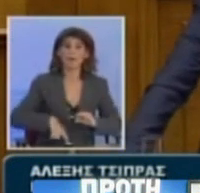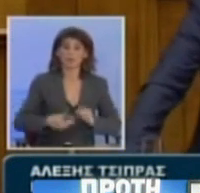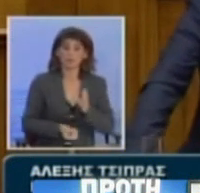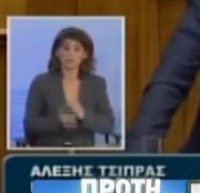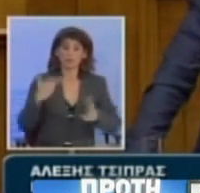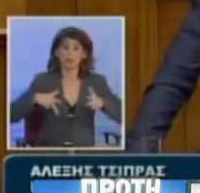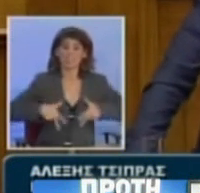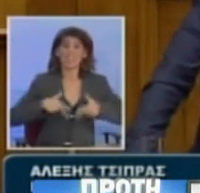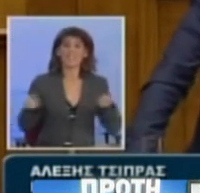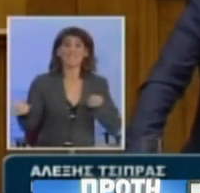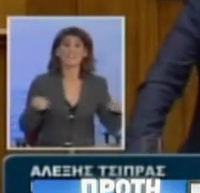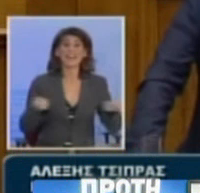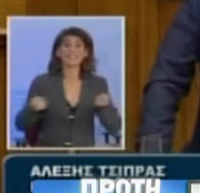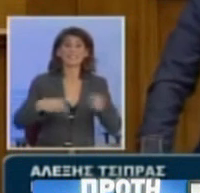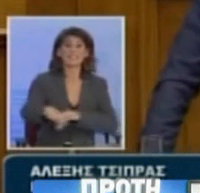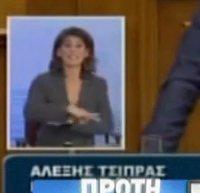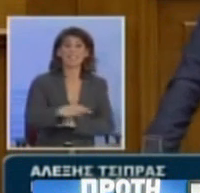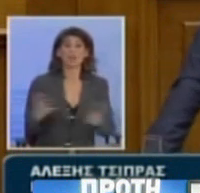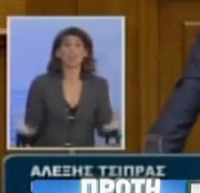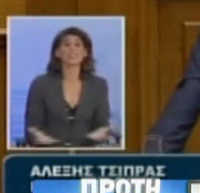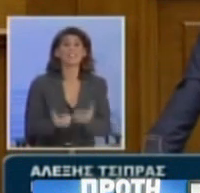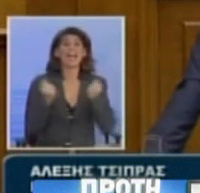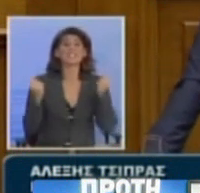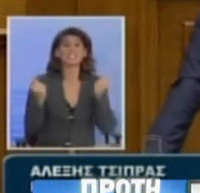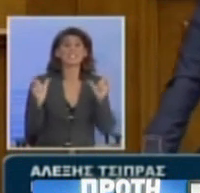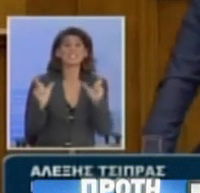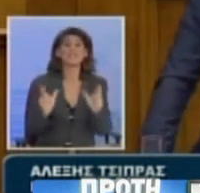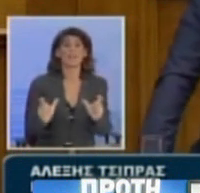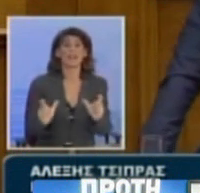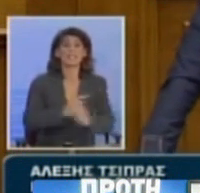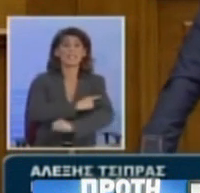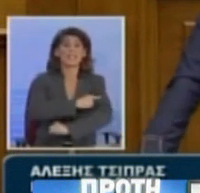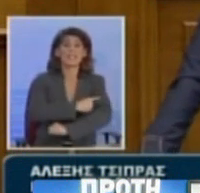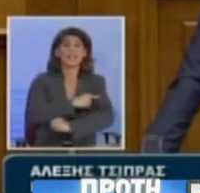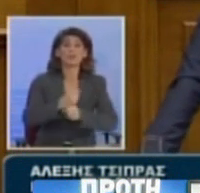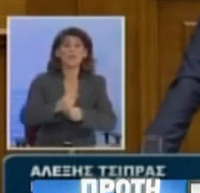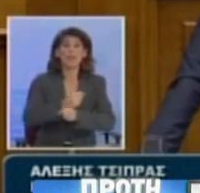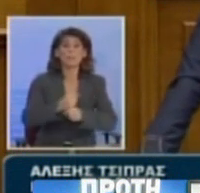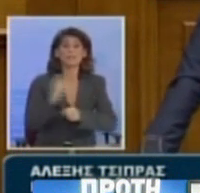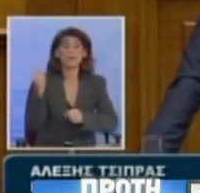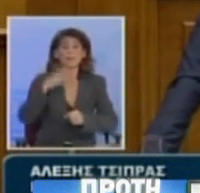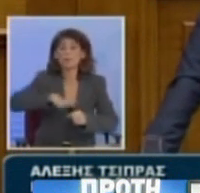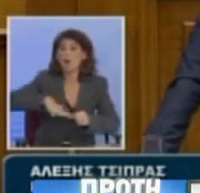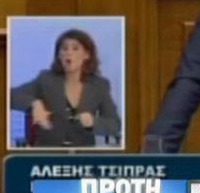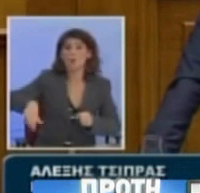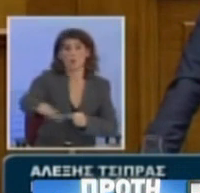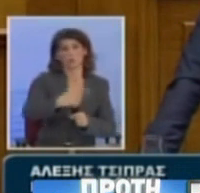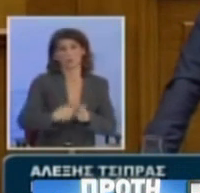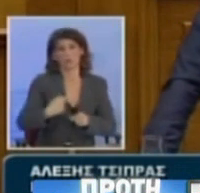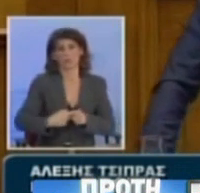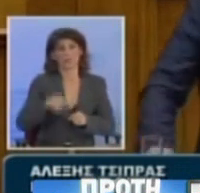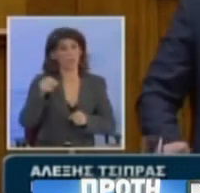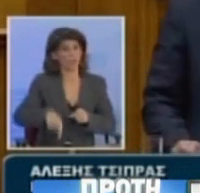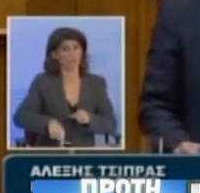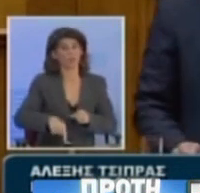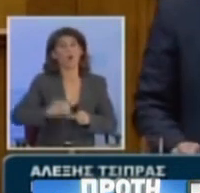διακυβέρνησης σχέδιο για τη διασφάλιση ιατροφαρμακευτικής περίθαλψης για όλους. Σε αυτό το πλαίσιο όλοι οι